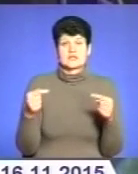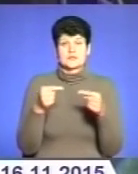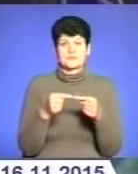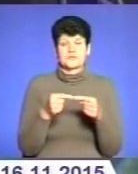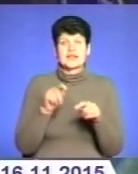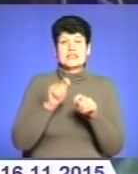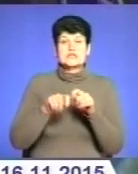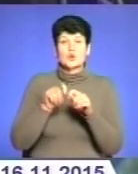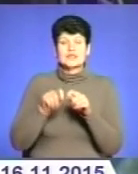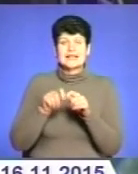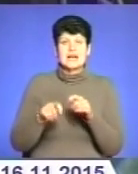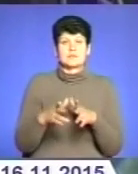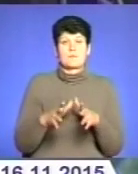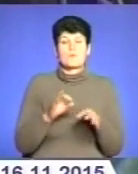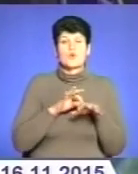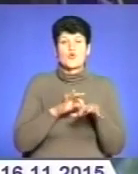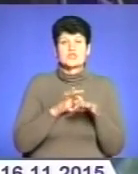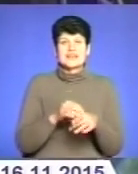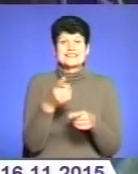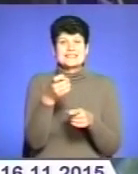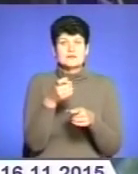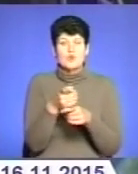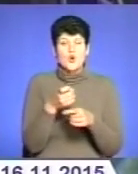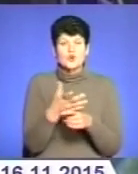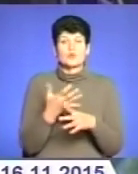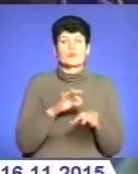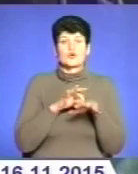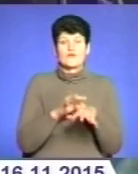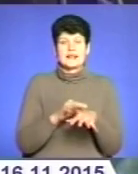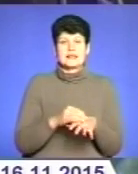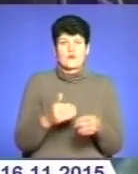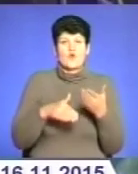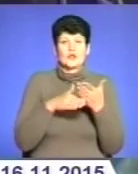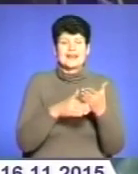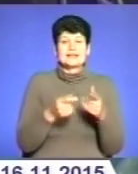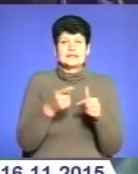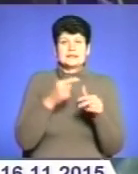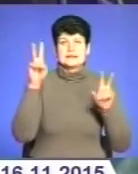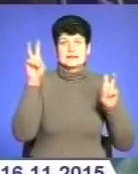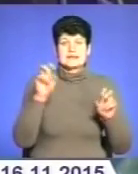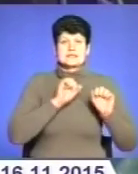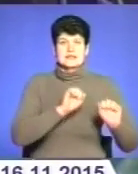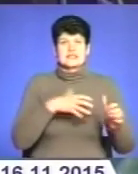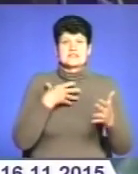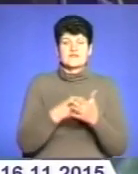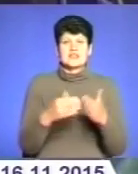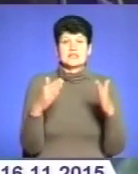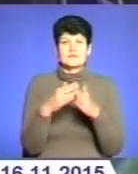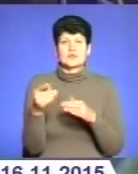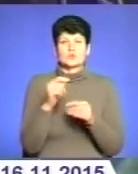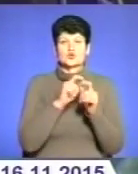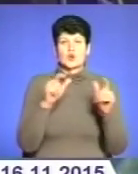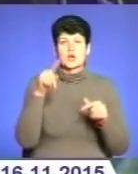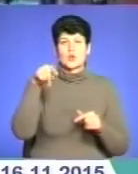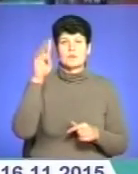Інструктаж щодо правил поводження зі зброєю провели волонтери військово-патріотичного вишколу «Захисти свій дім» у Тернопільській школі номер 4. Подробиці у